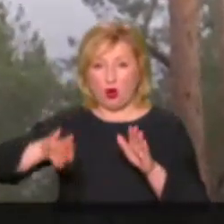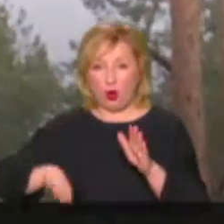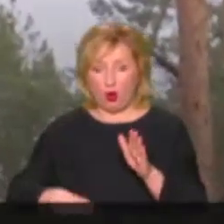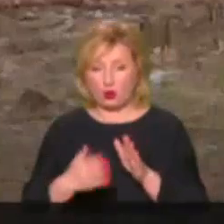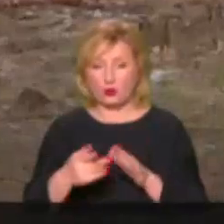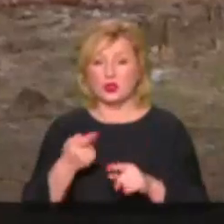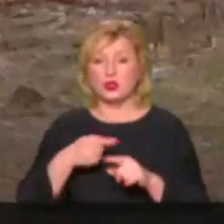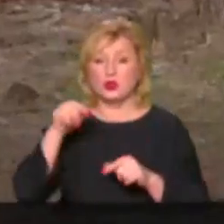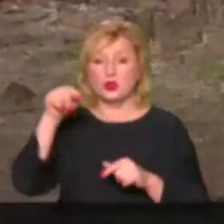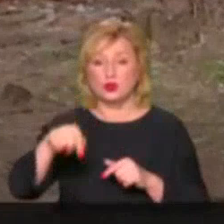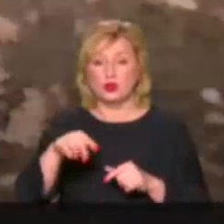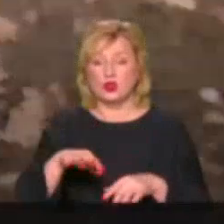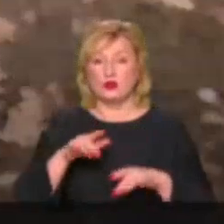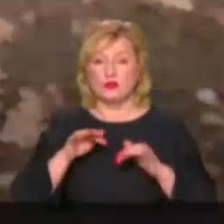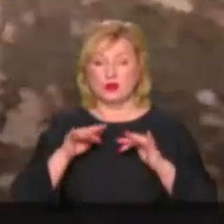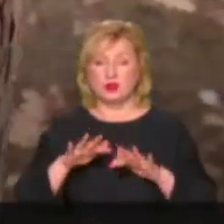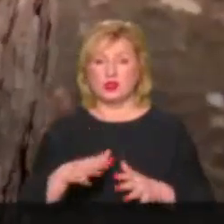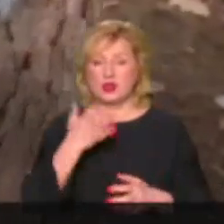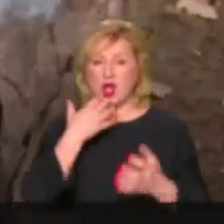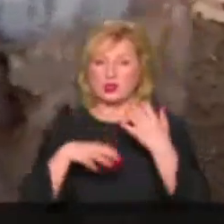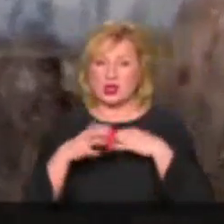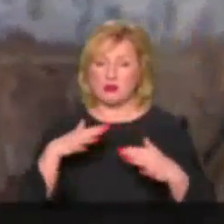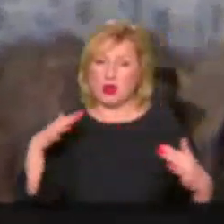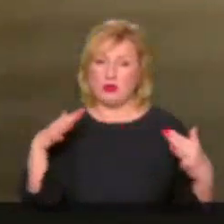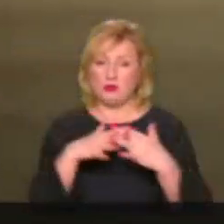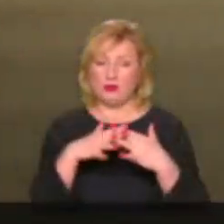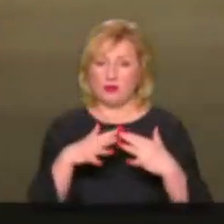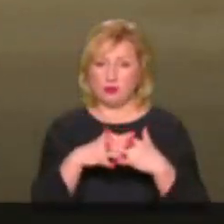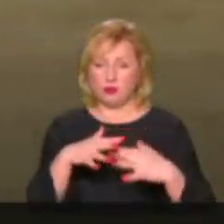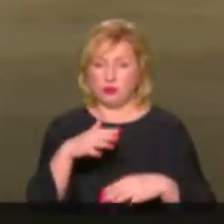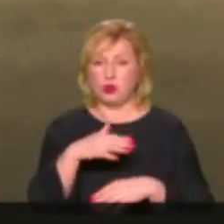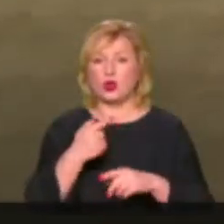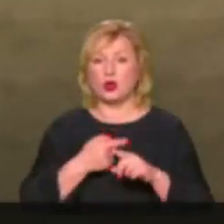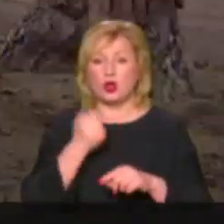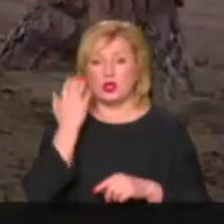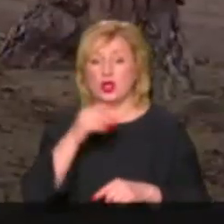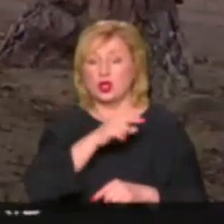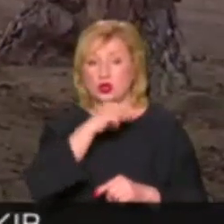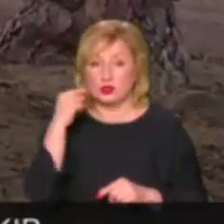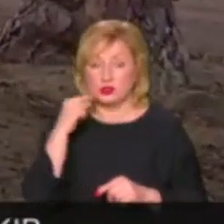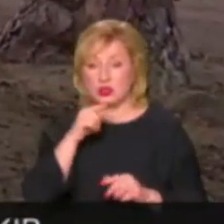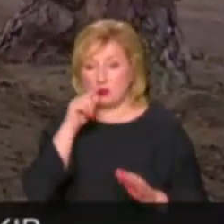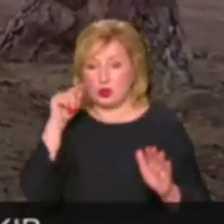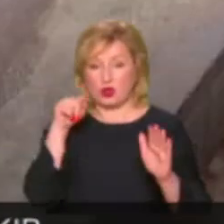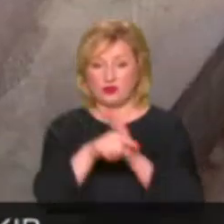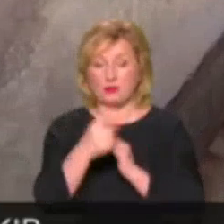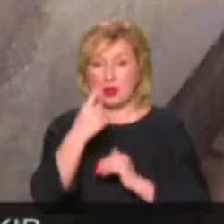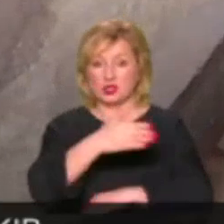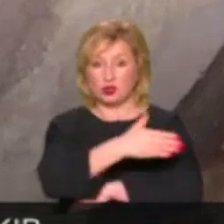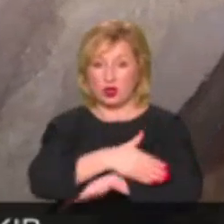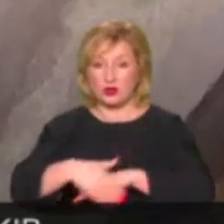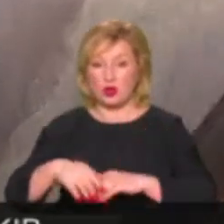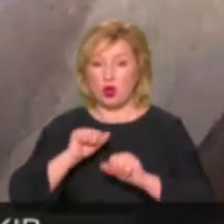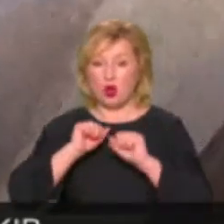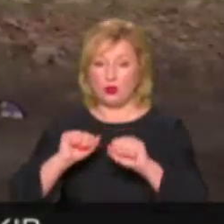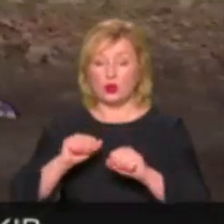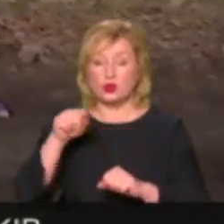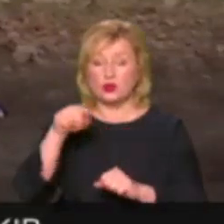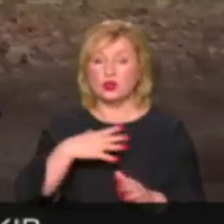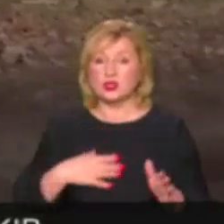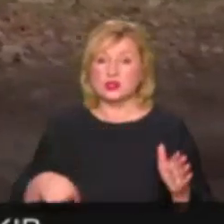Ірпінь, коли мости підірвали, підняли воду, і вже їм дуже тяжко було переправлятися.